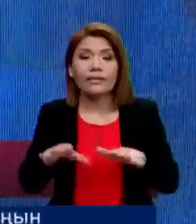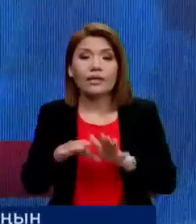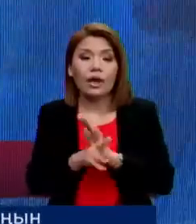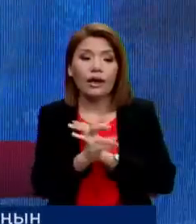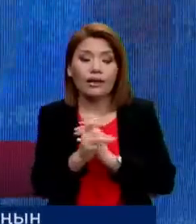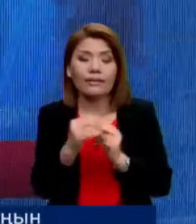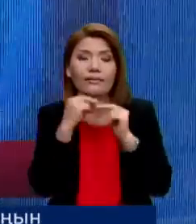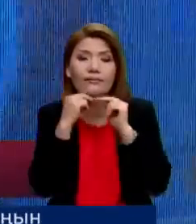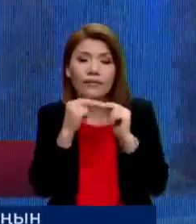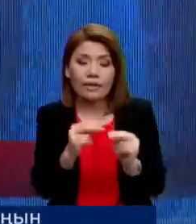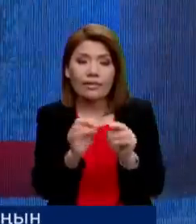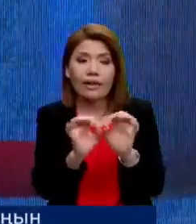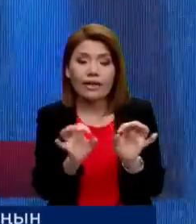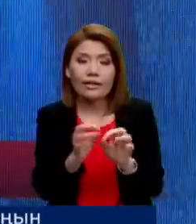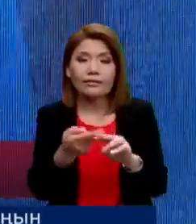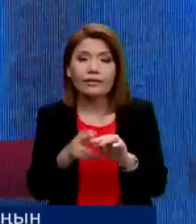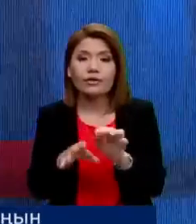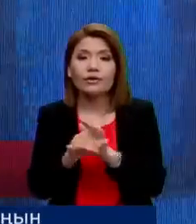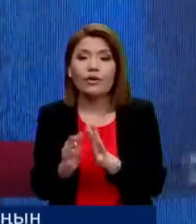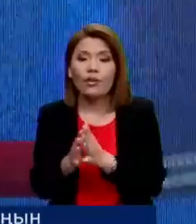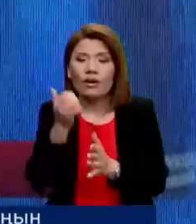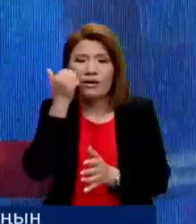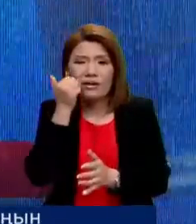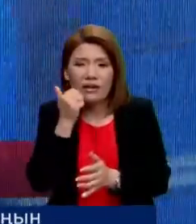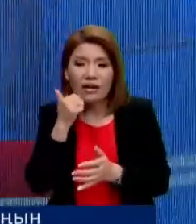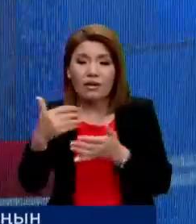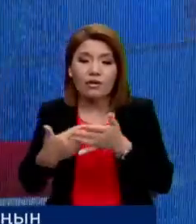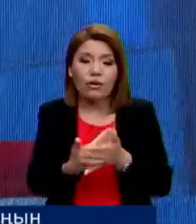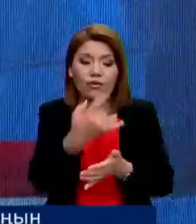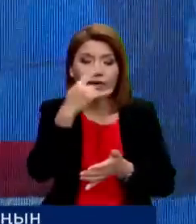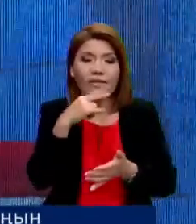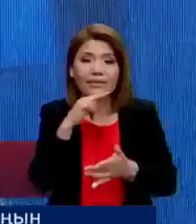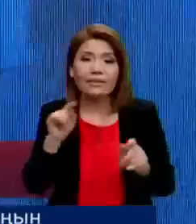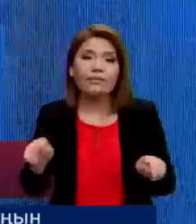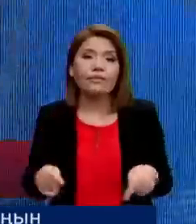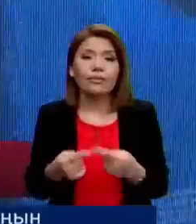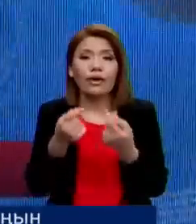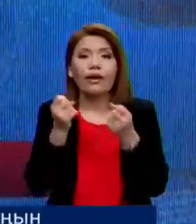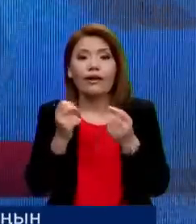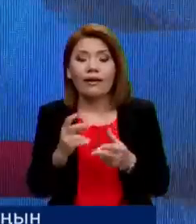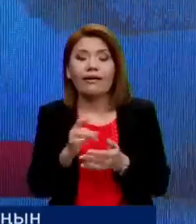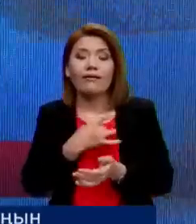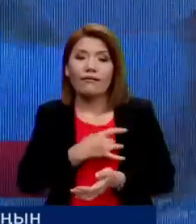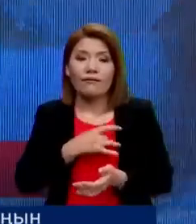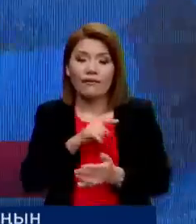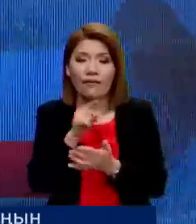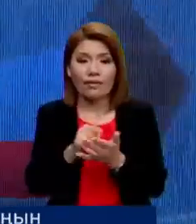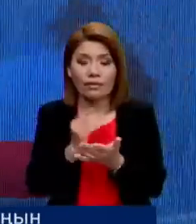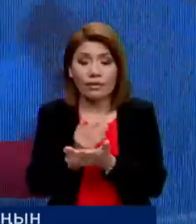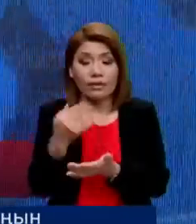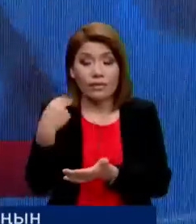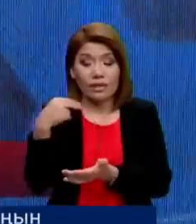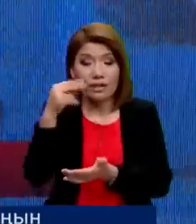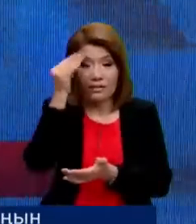бөлек тоқталды. Сөзінше әлеуметтік желіде ескі кадрлар мен жаңа Қазақстанды қалай құруға болады дейтіндер бар. Президенттің